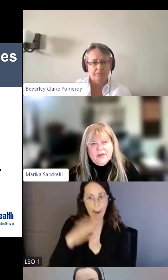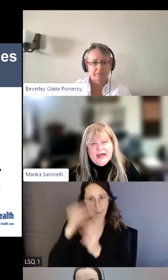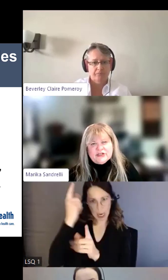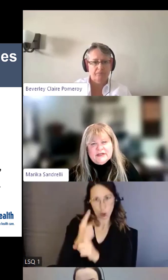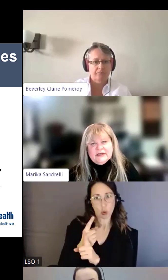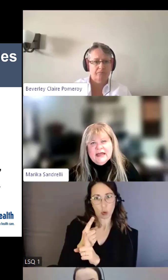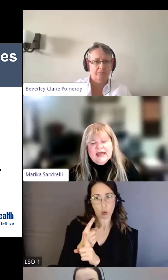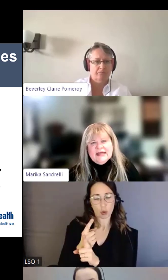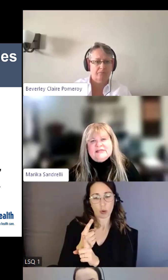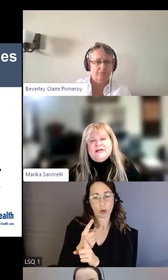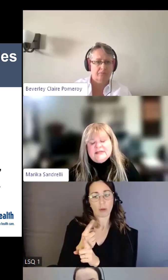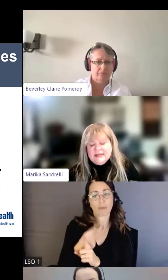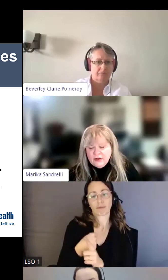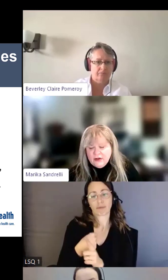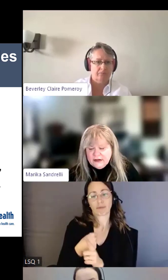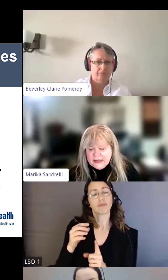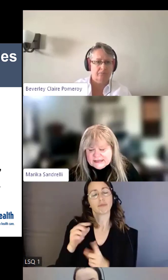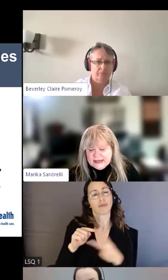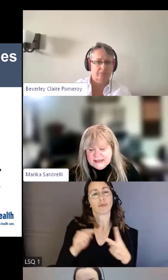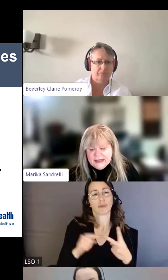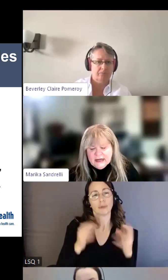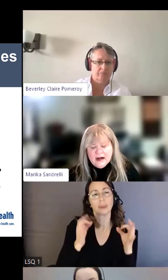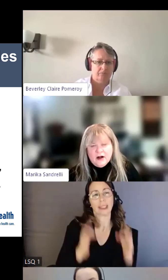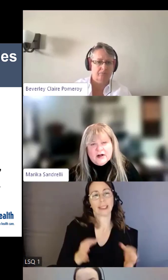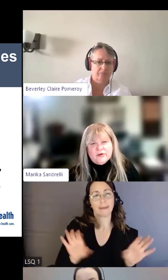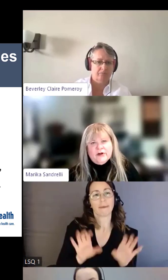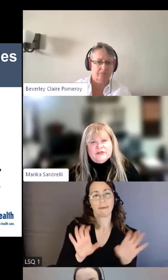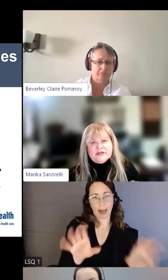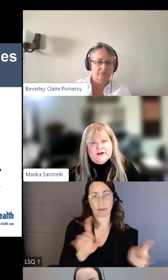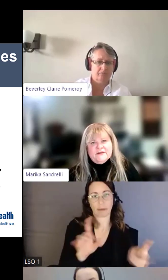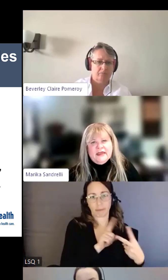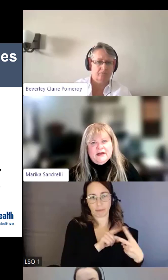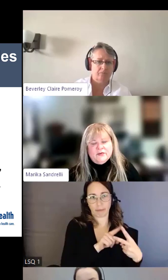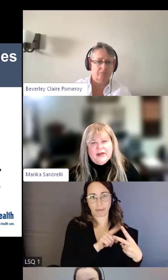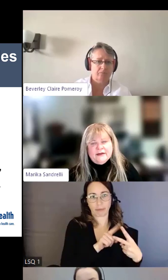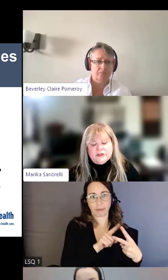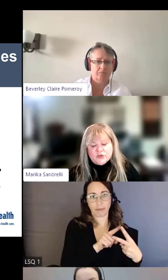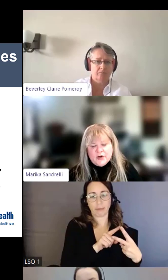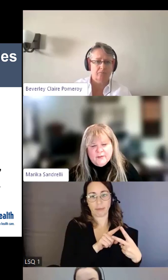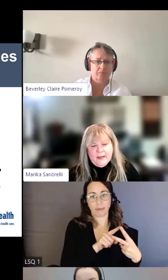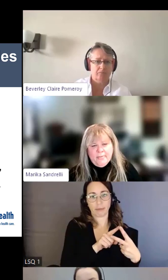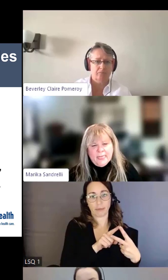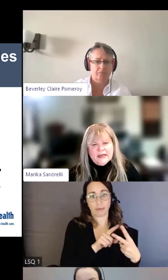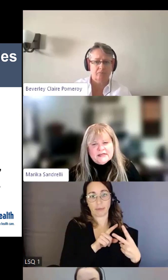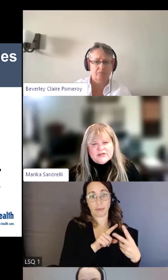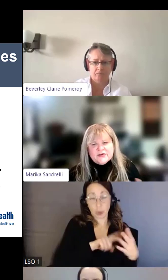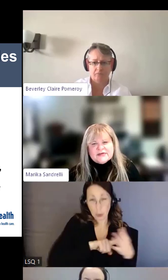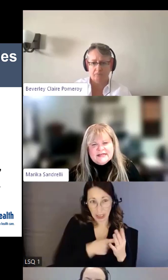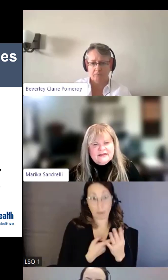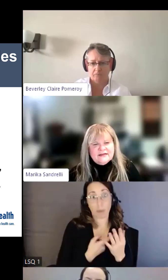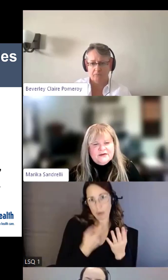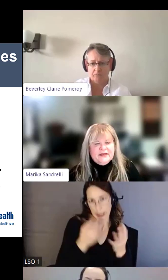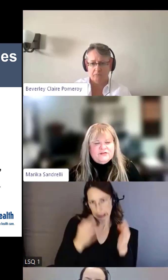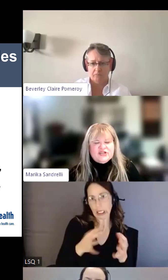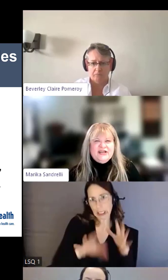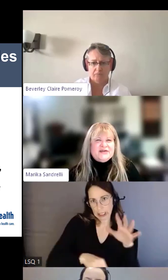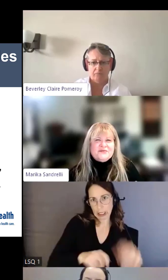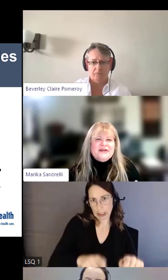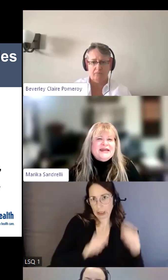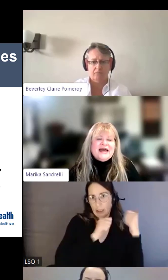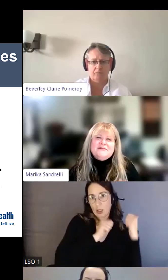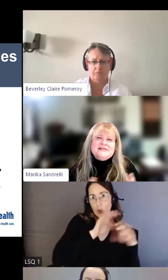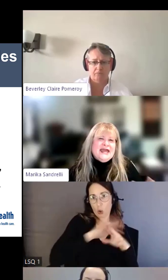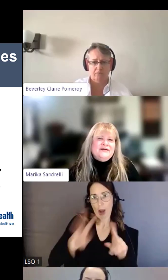cet aspect de on a commencé à décoloniser notre approche. Vous allez pouvoir voir le changement de